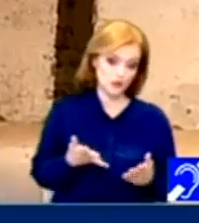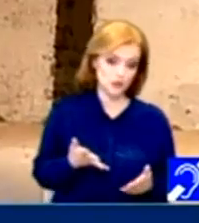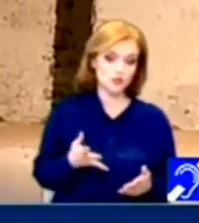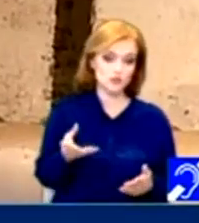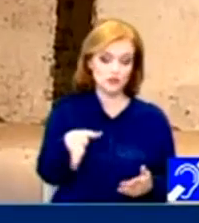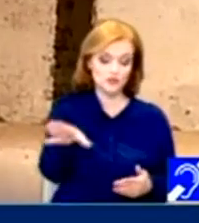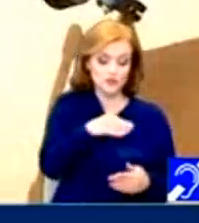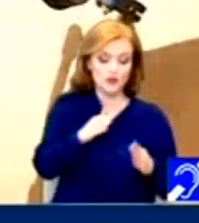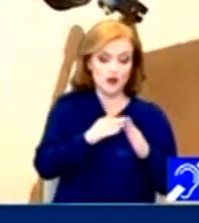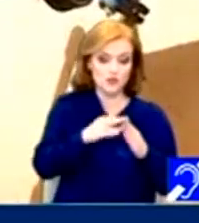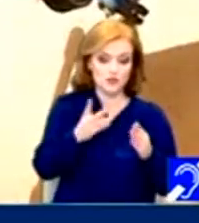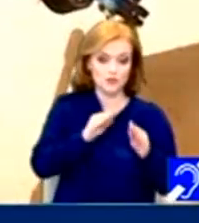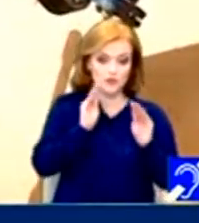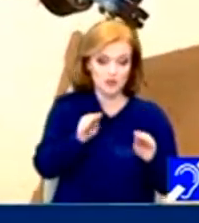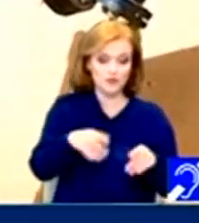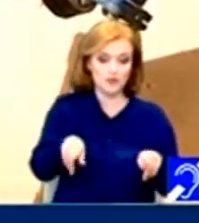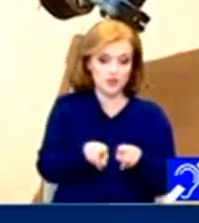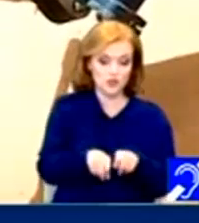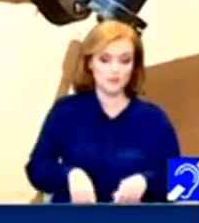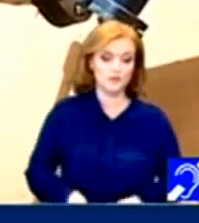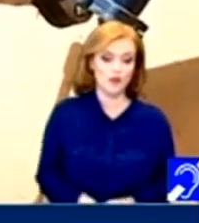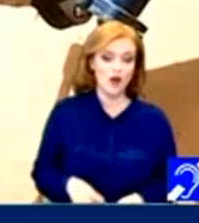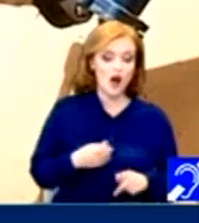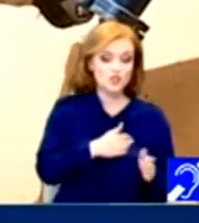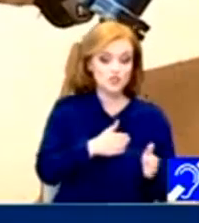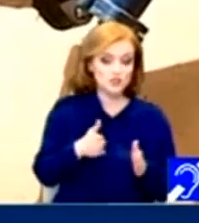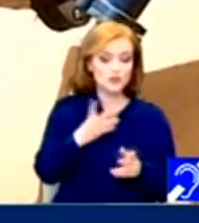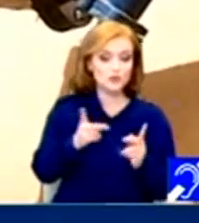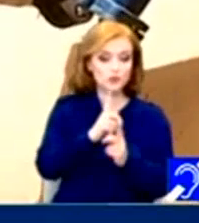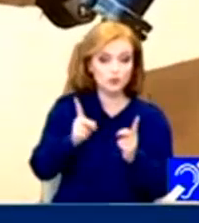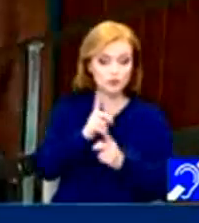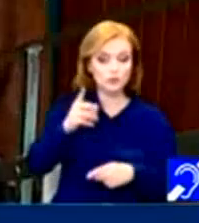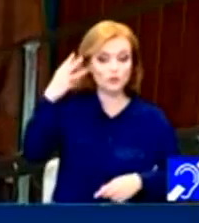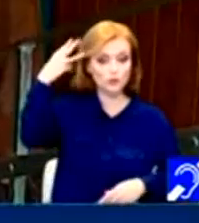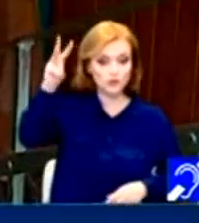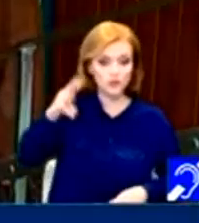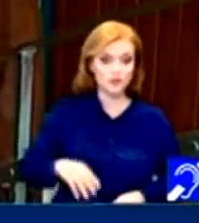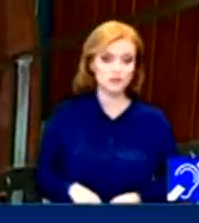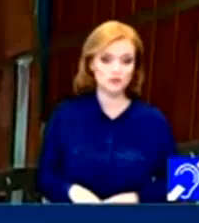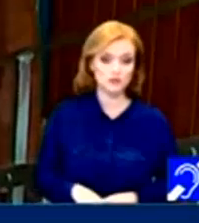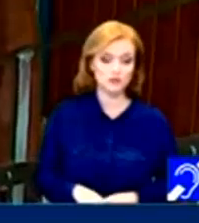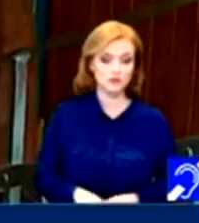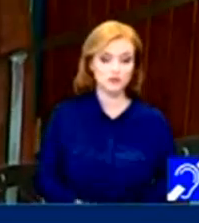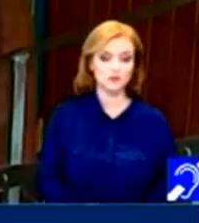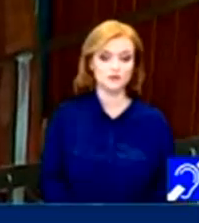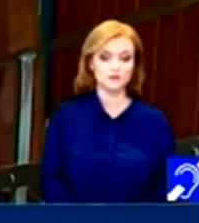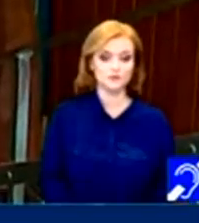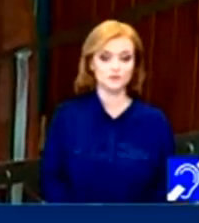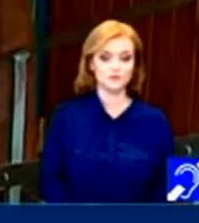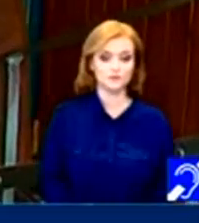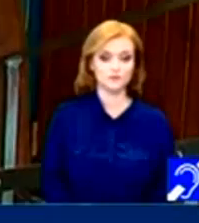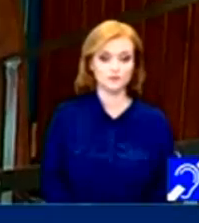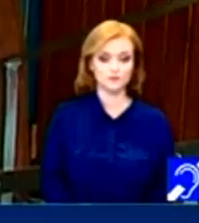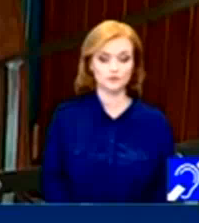la toate blocurile instalate. Se pare că și acest sistem trebuie înlocuit cu unul modern, deși la capitolul căldură este bine, cu